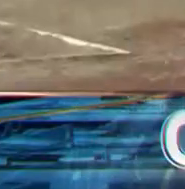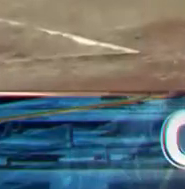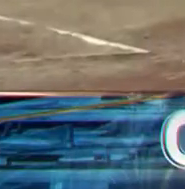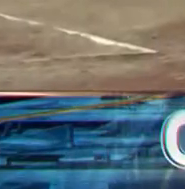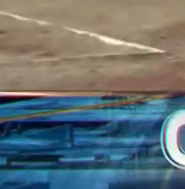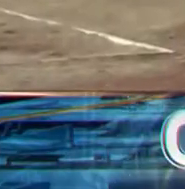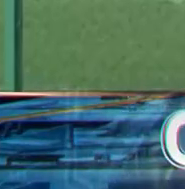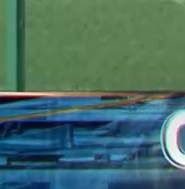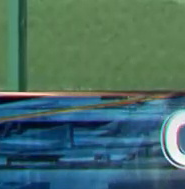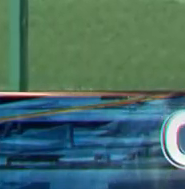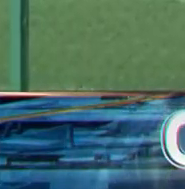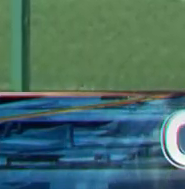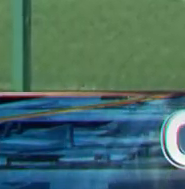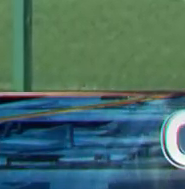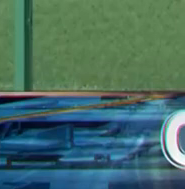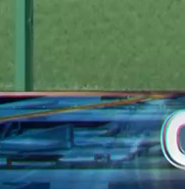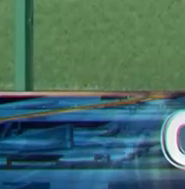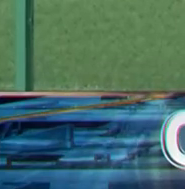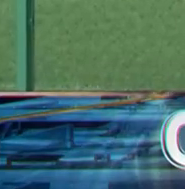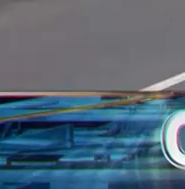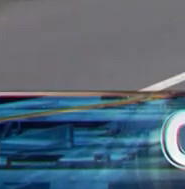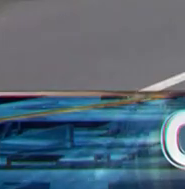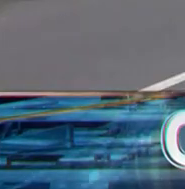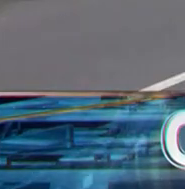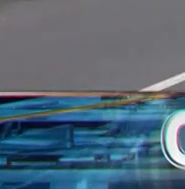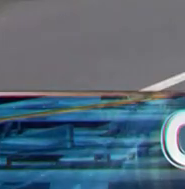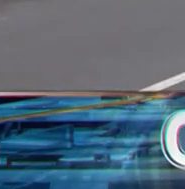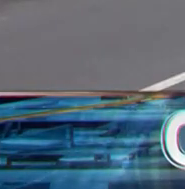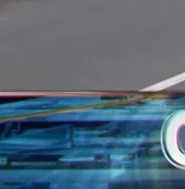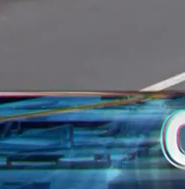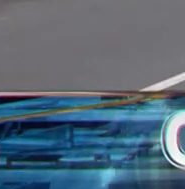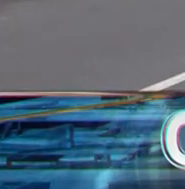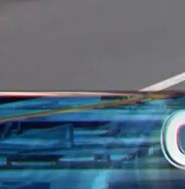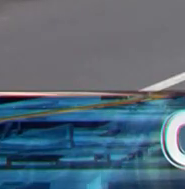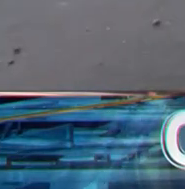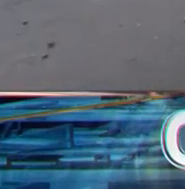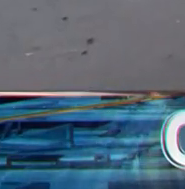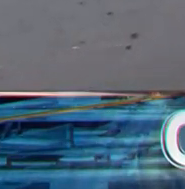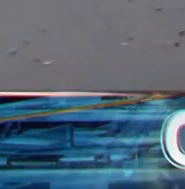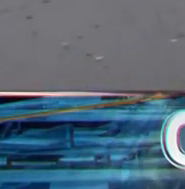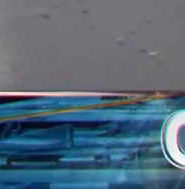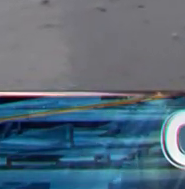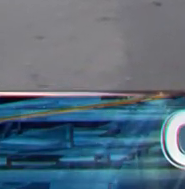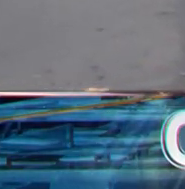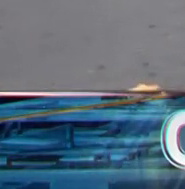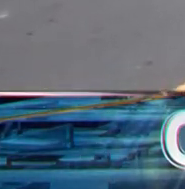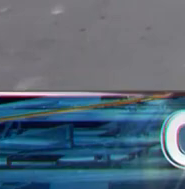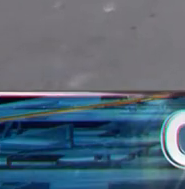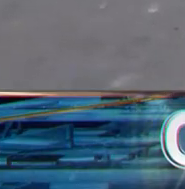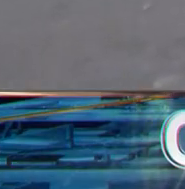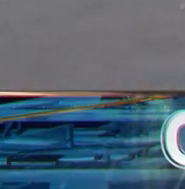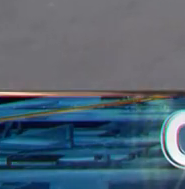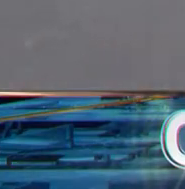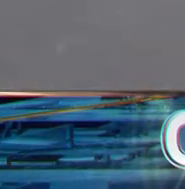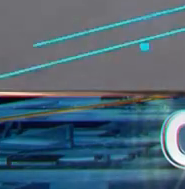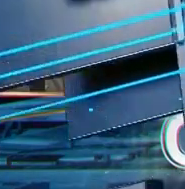of great 1051 объект строится или анимируется в области по программе дорожная карта занятости